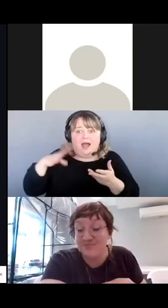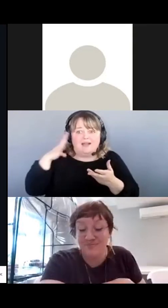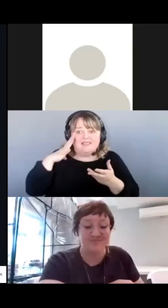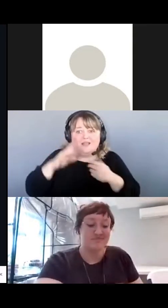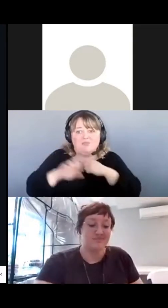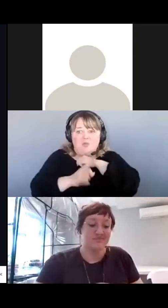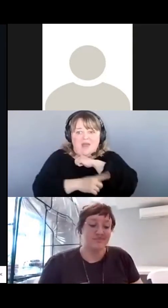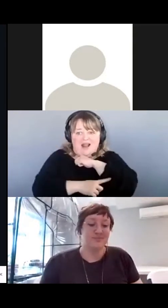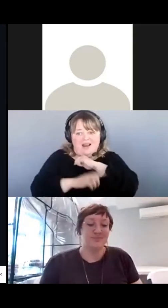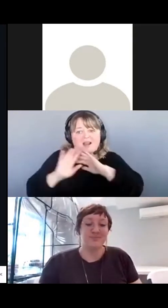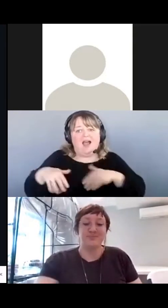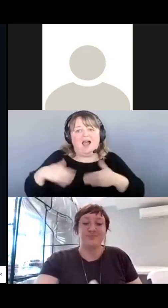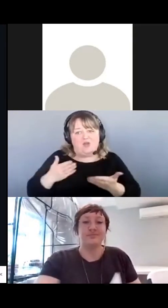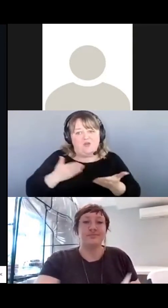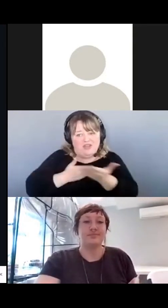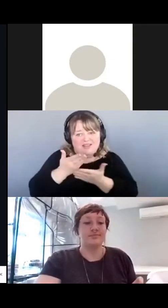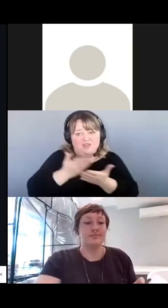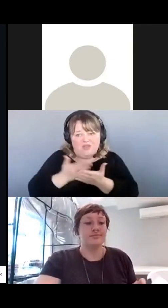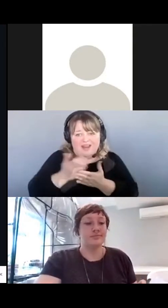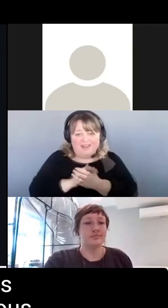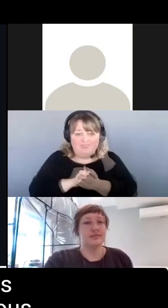nouvelles.